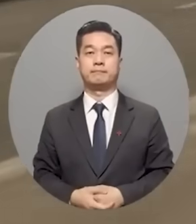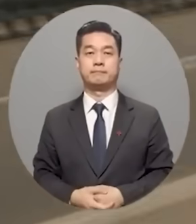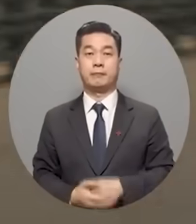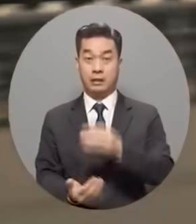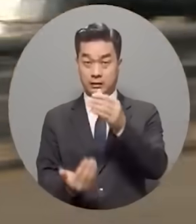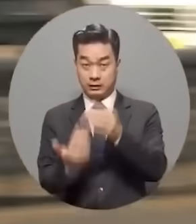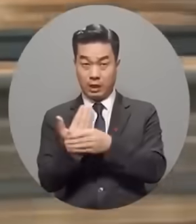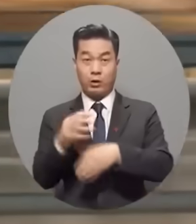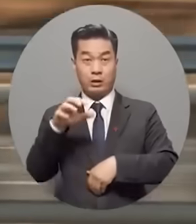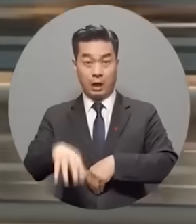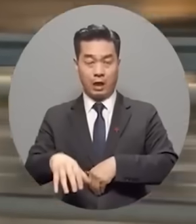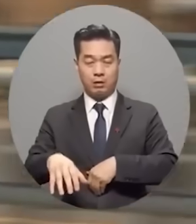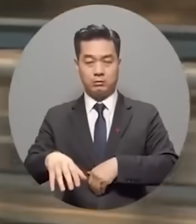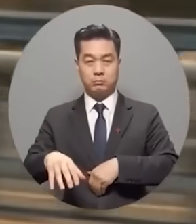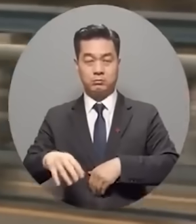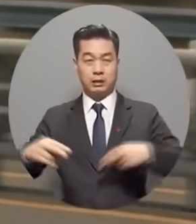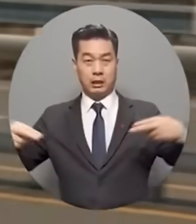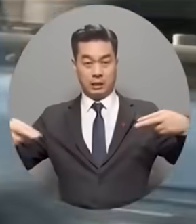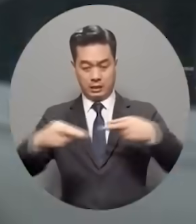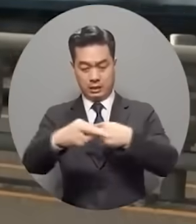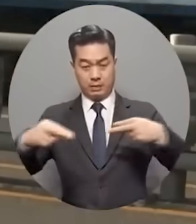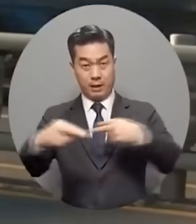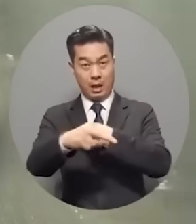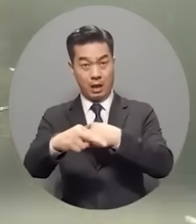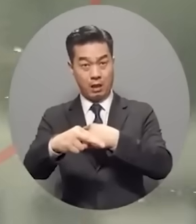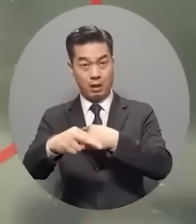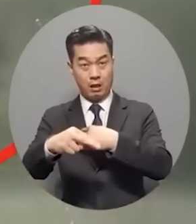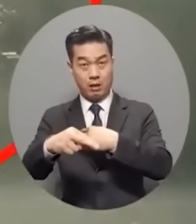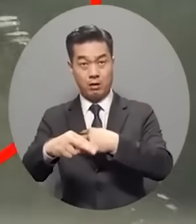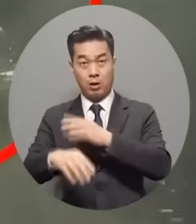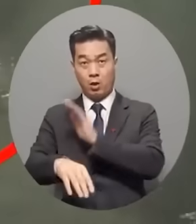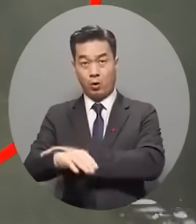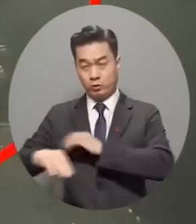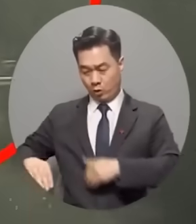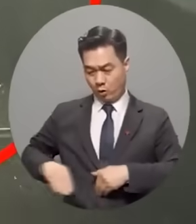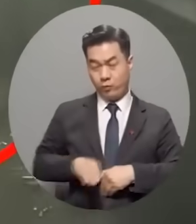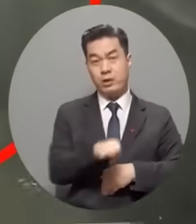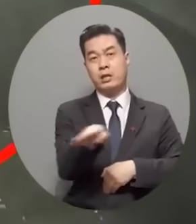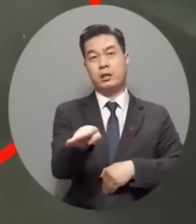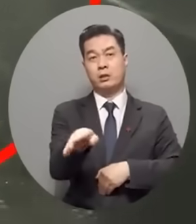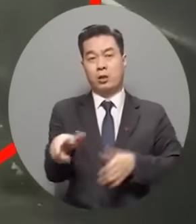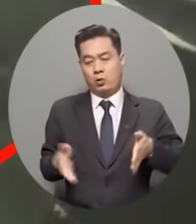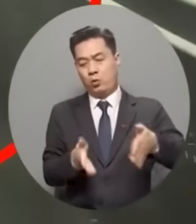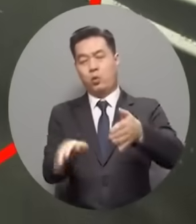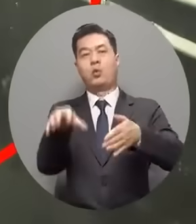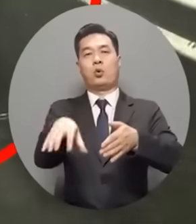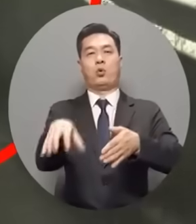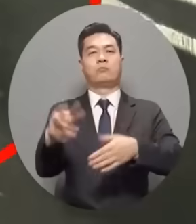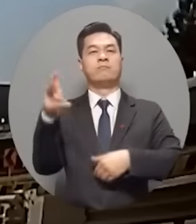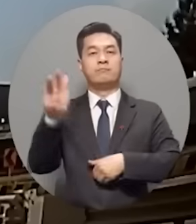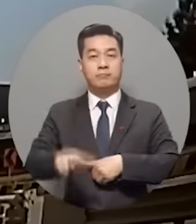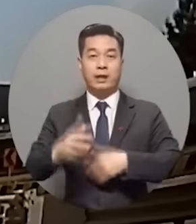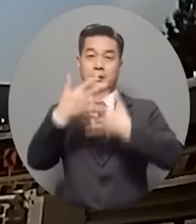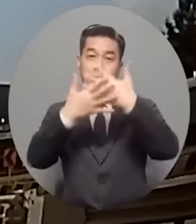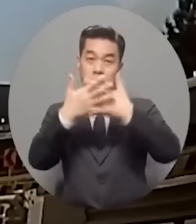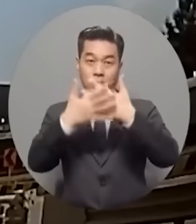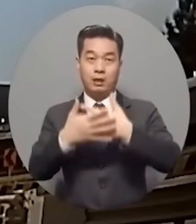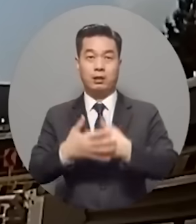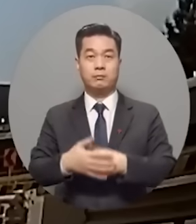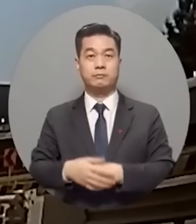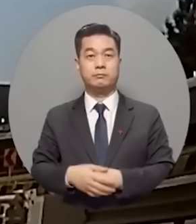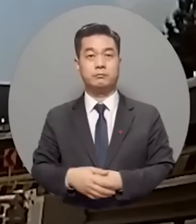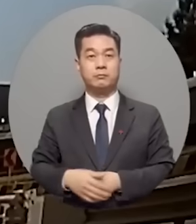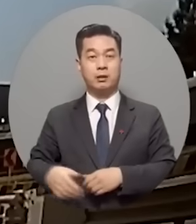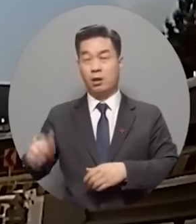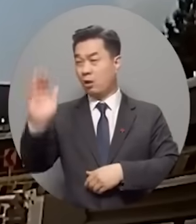사고가 난 곳은 왕복 4차선 도로, 충돌 지점은 오른쪽으로 휜 곡선 도로입니다. 하지만 영상엔 수신호 등